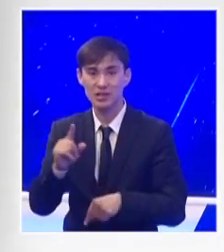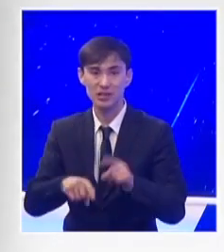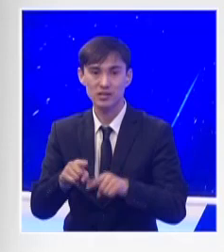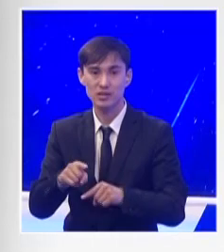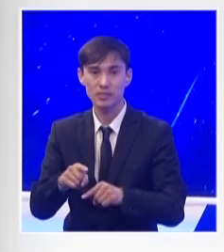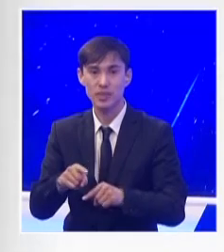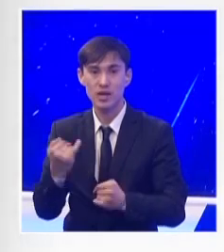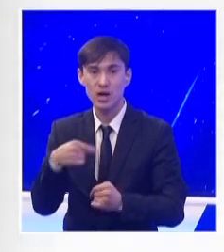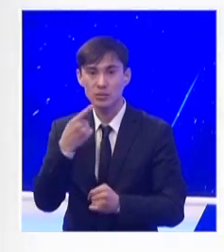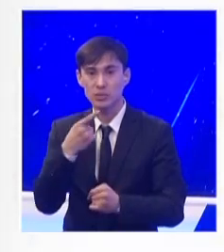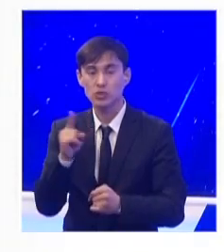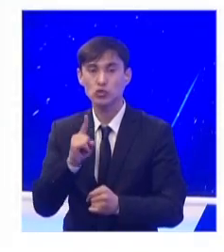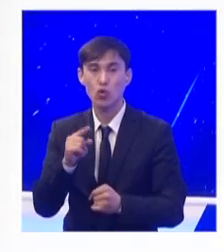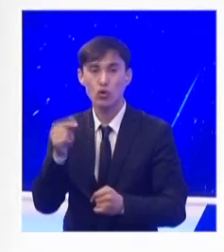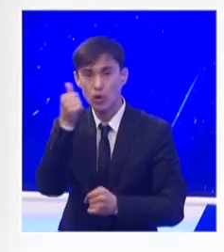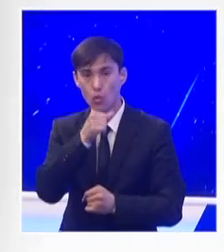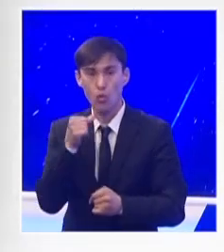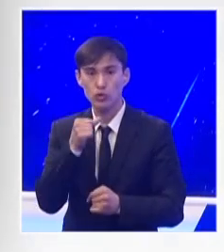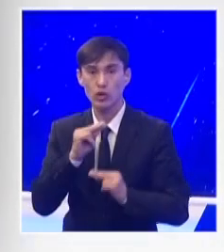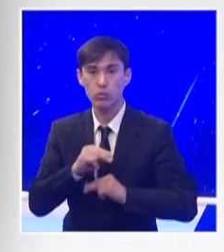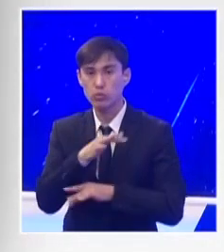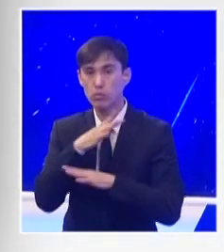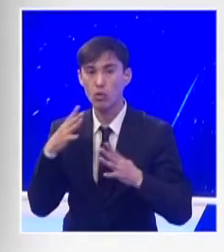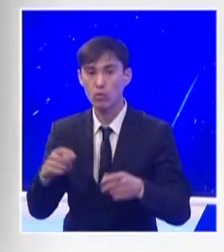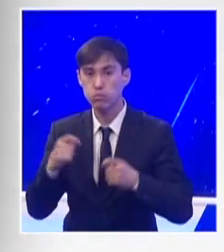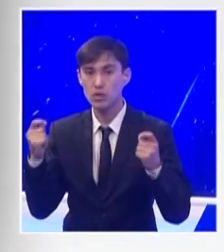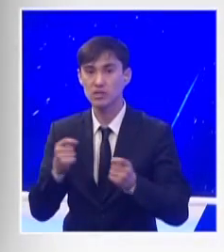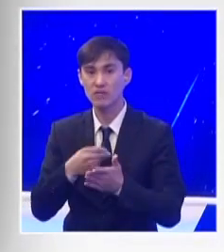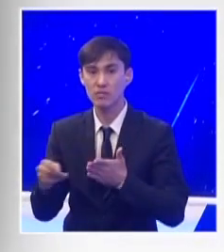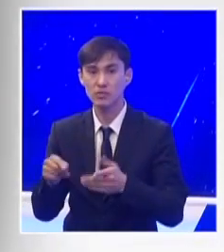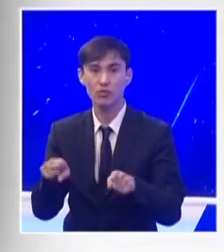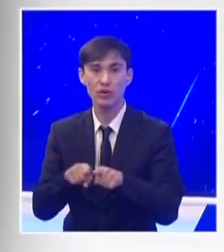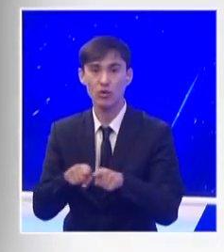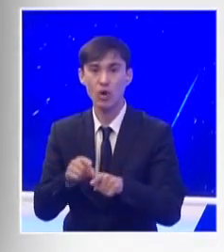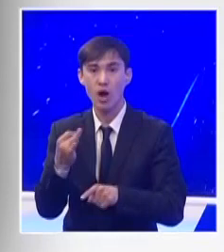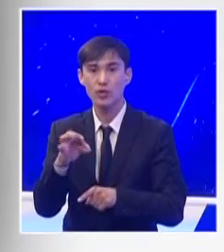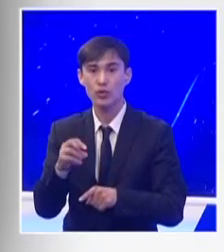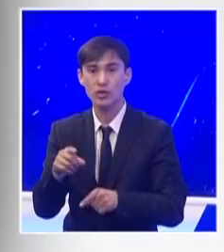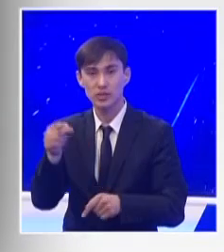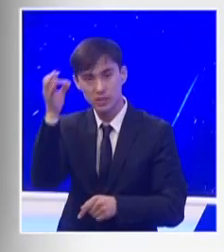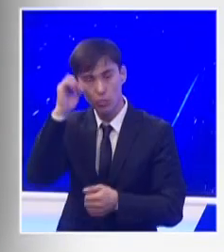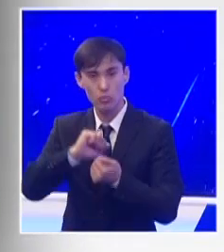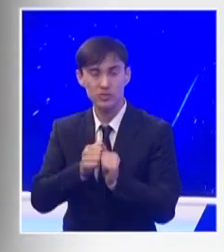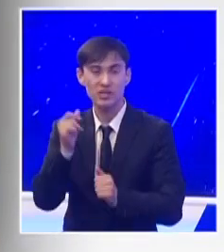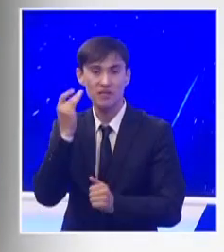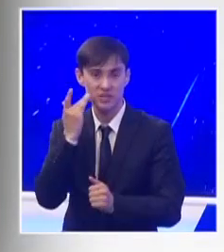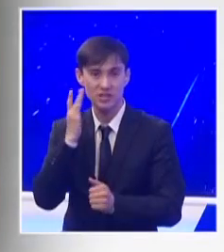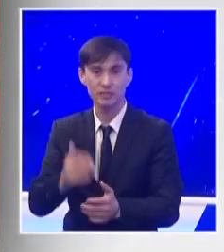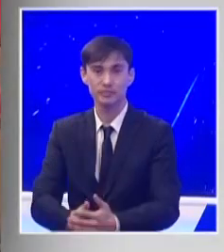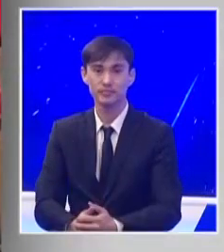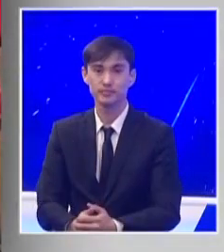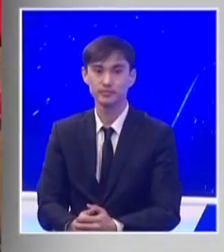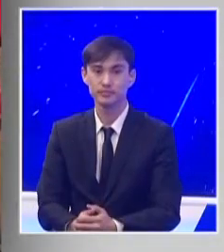дома отмечают, что за годы работы видели немало пышных выписок, но в проводы Айтуре им запомнятся навсегда.